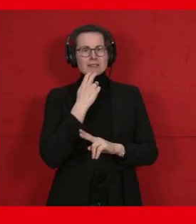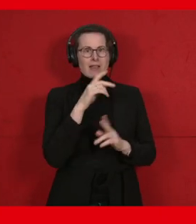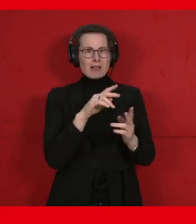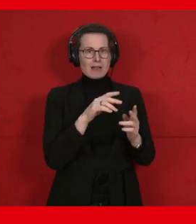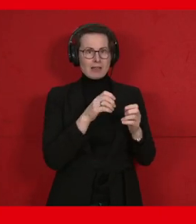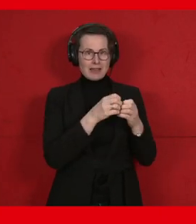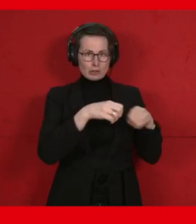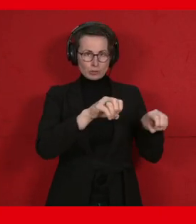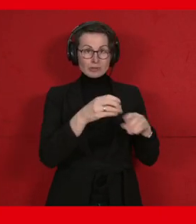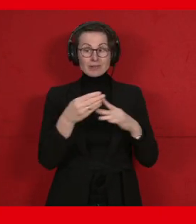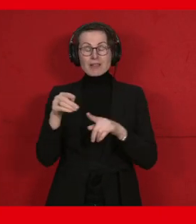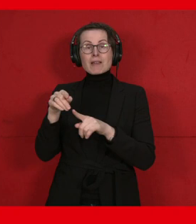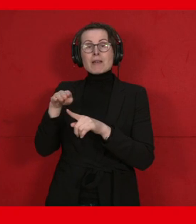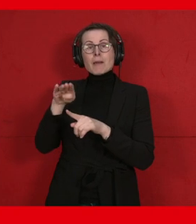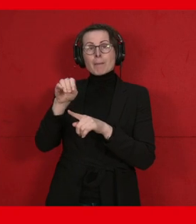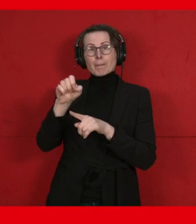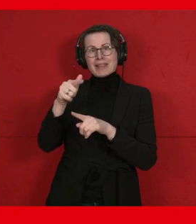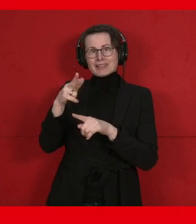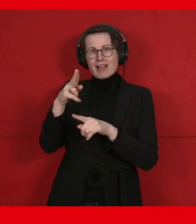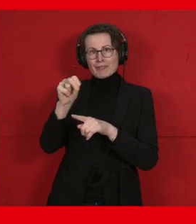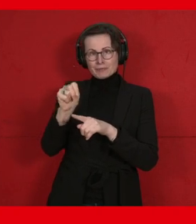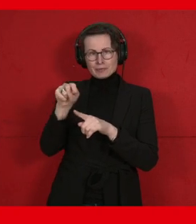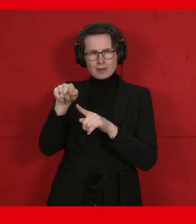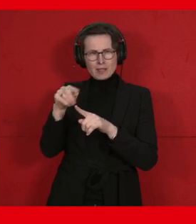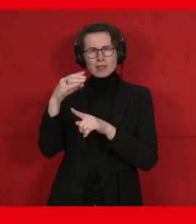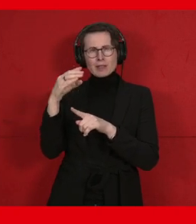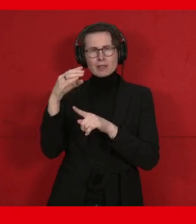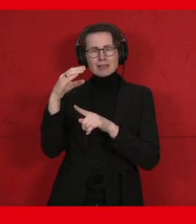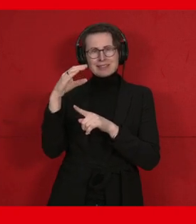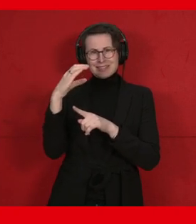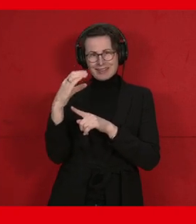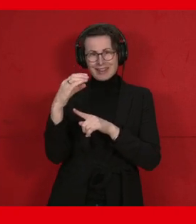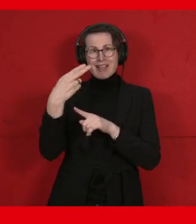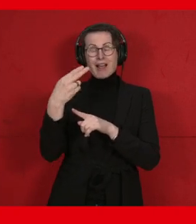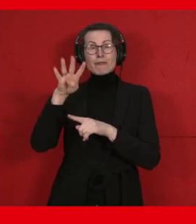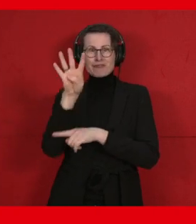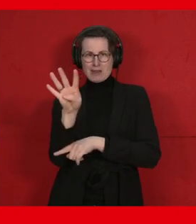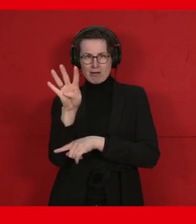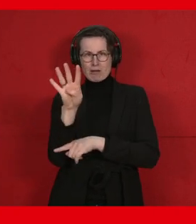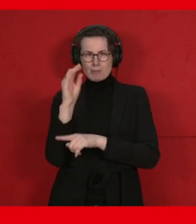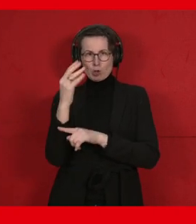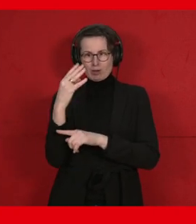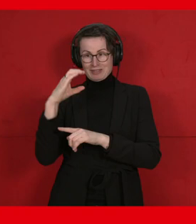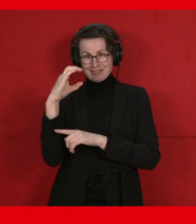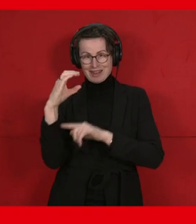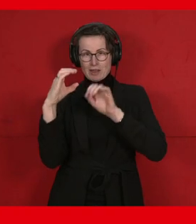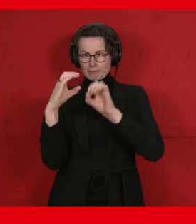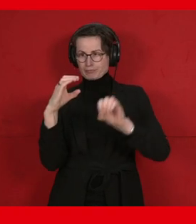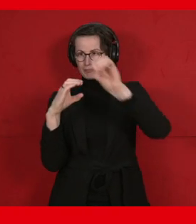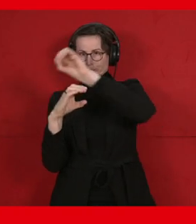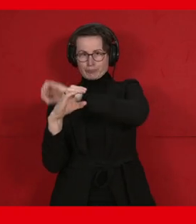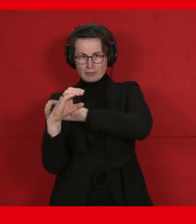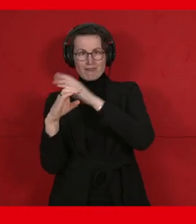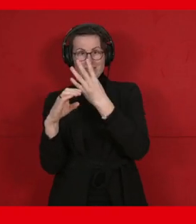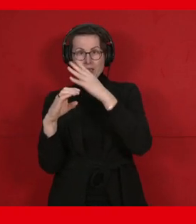nämlich die Methanpyrolyse. Methan ist Kohlenstoff mit 4 Wasserstoffatomen. Auch dieses Molekül können Sie